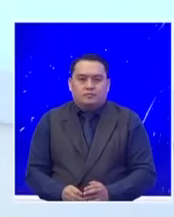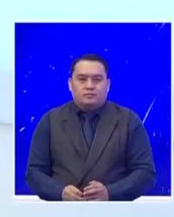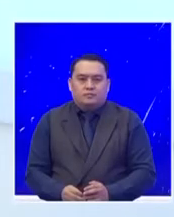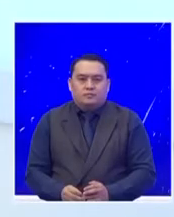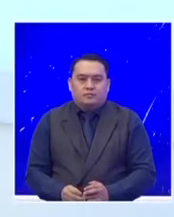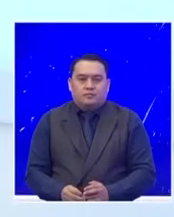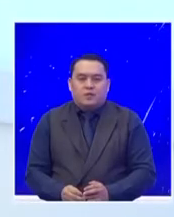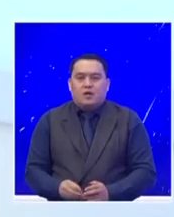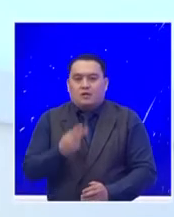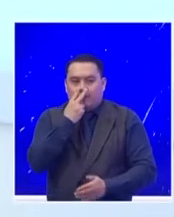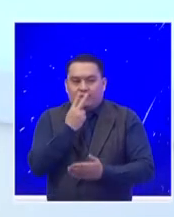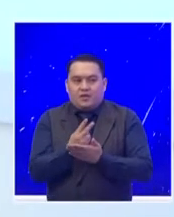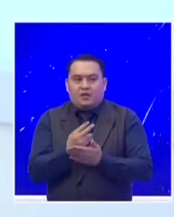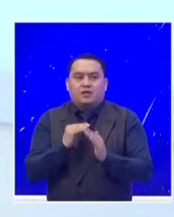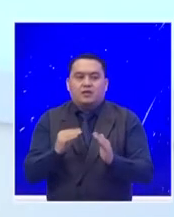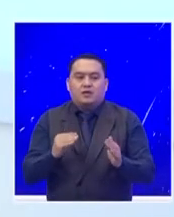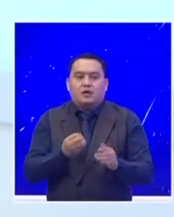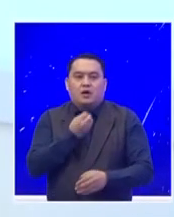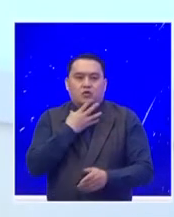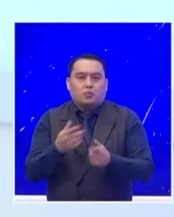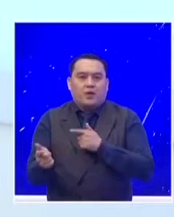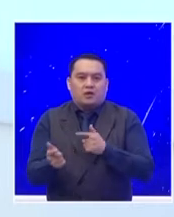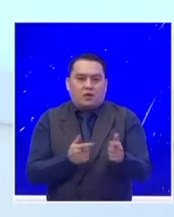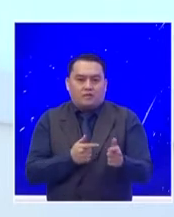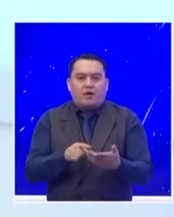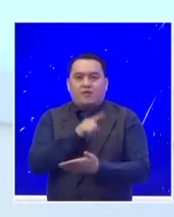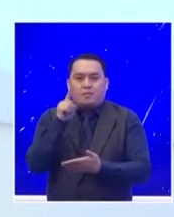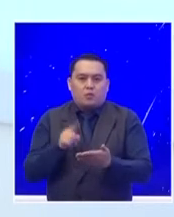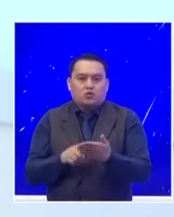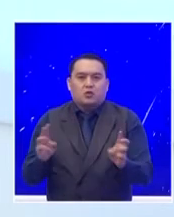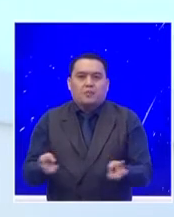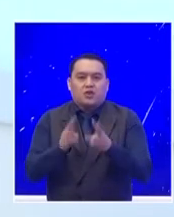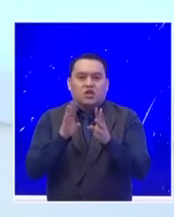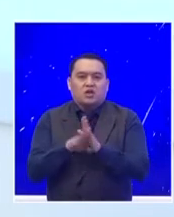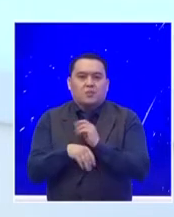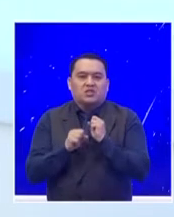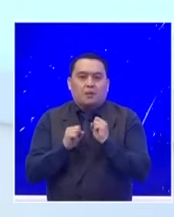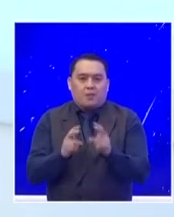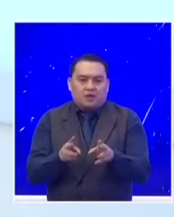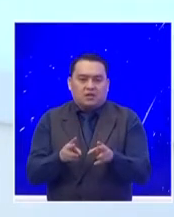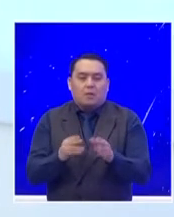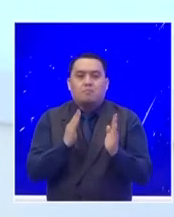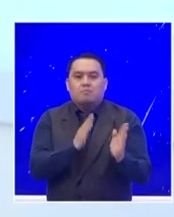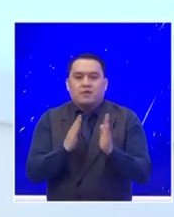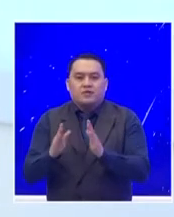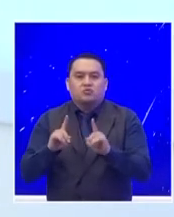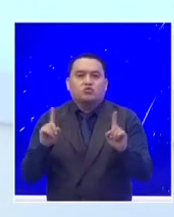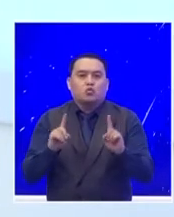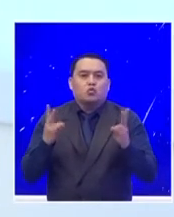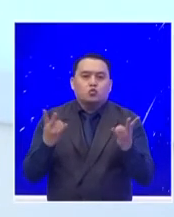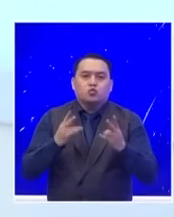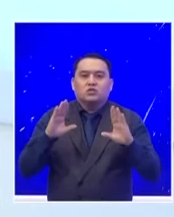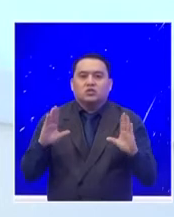Мы увидели, что дети очень хорошо подготовлены именно по вопросам пожарной безопасности, также поведения при